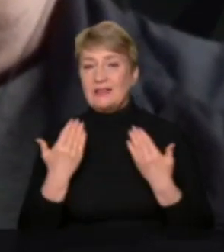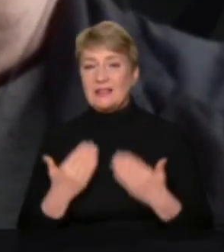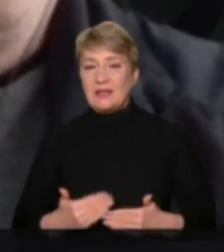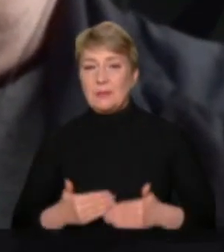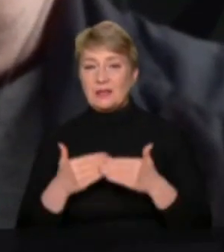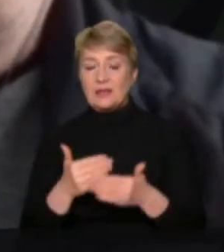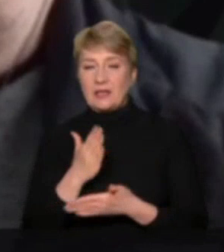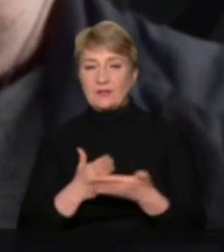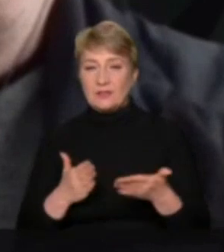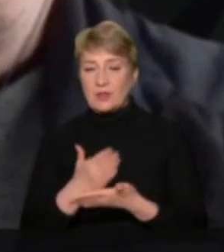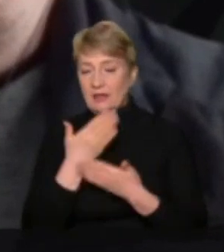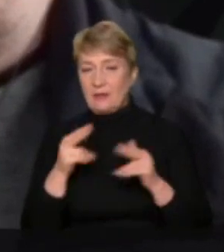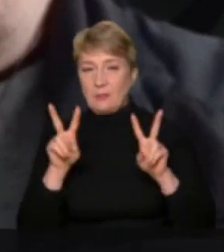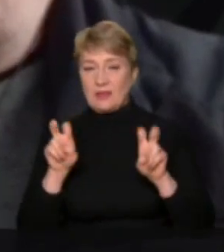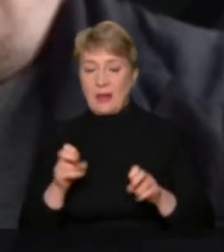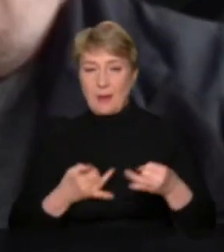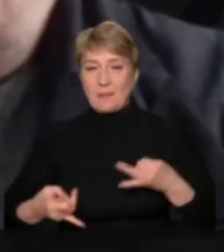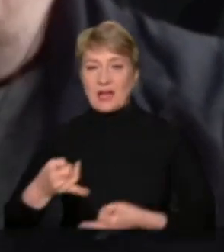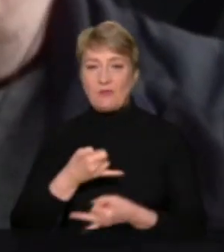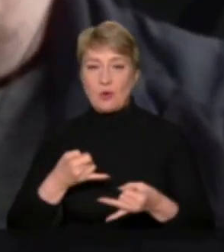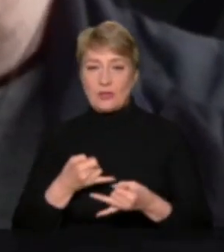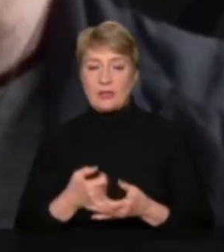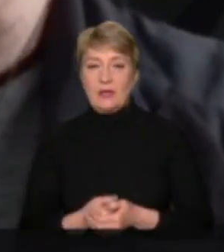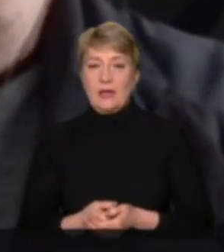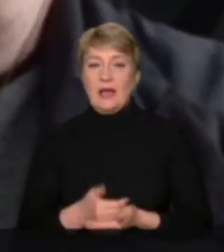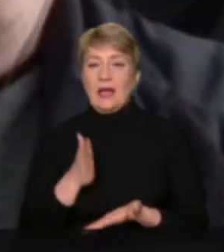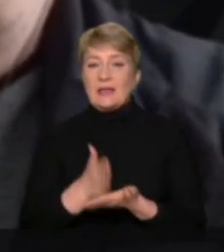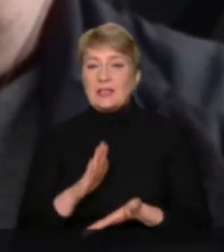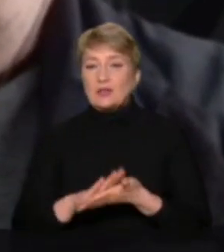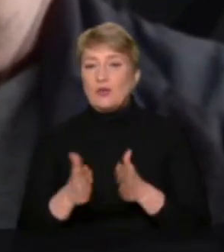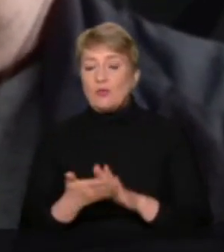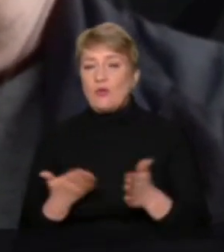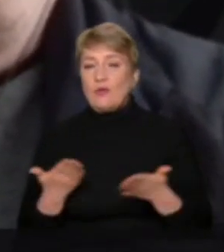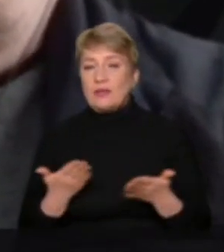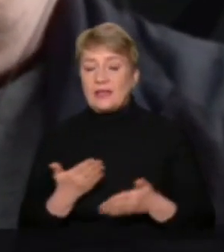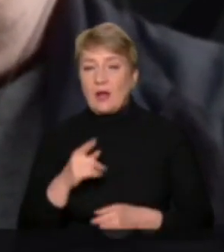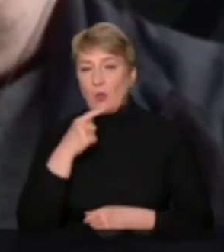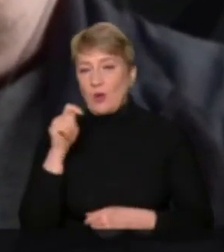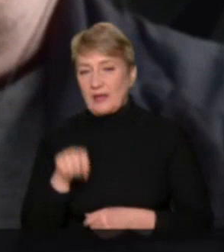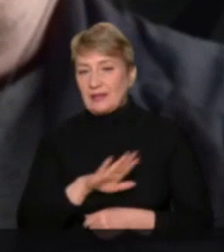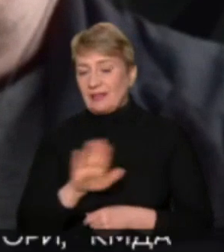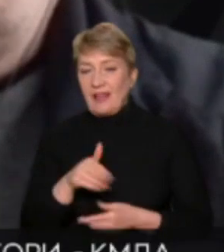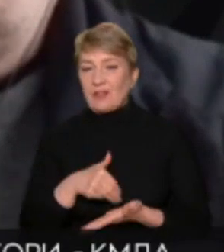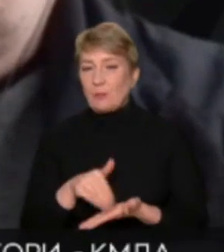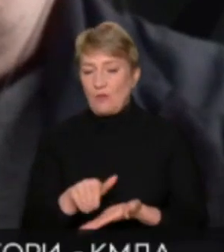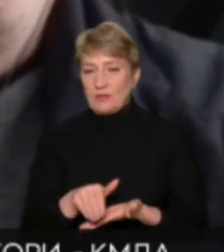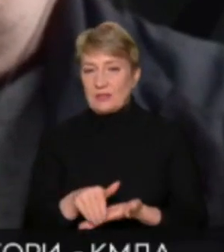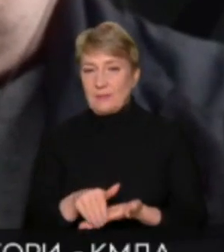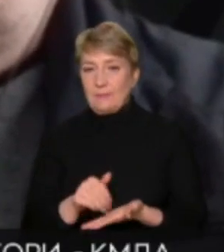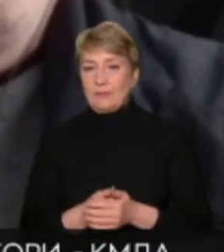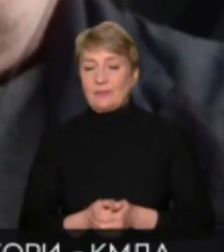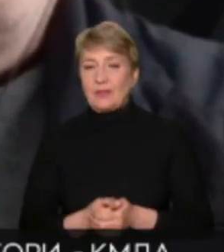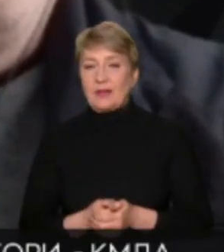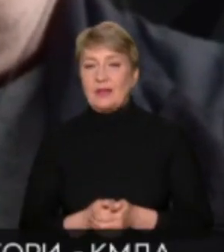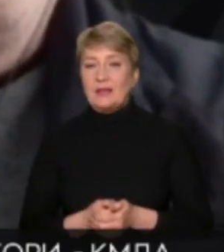стоїть тема переговорів, тому що є умови, від яких Україна не відмовиться, і насправді це звільнення території